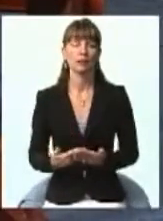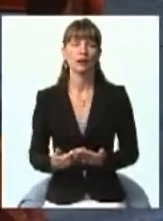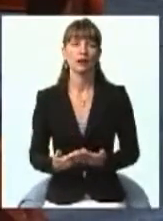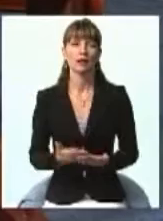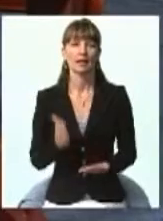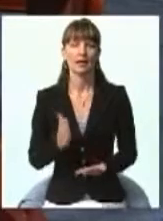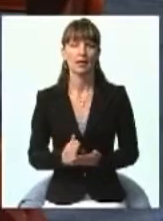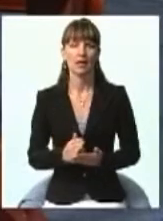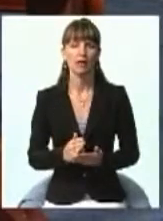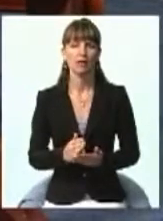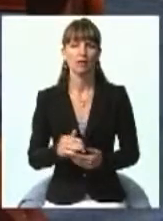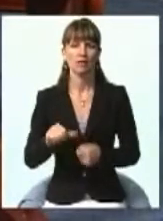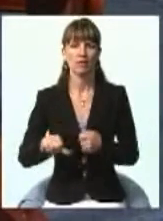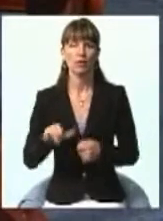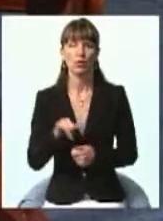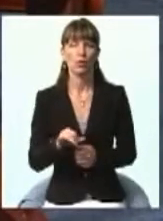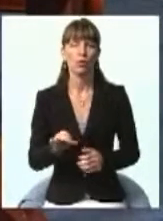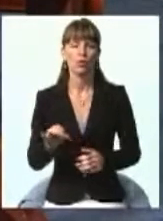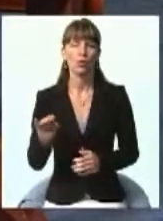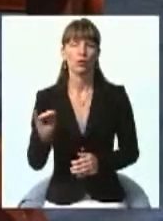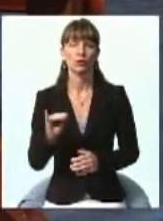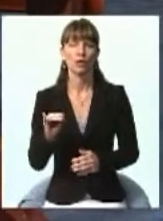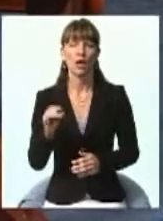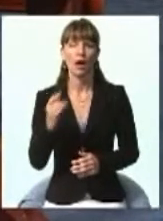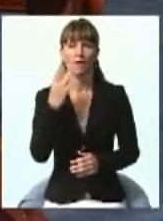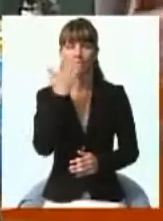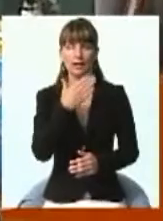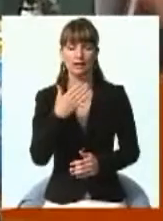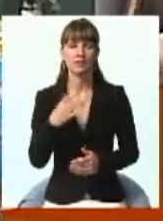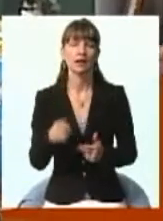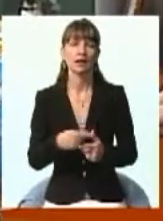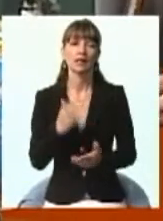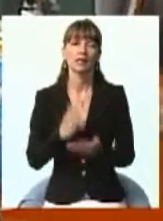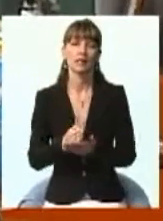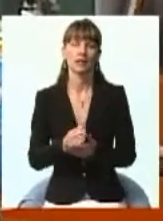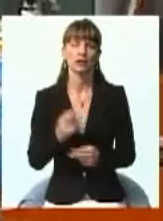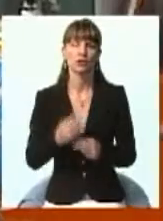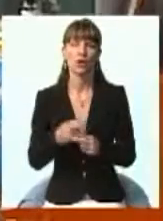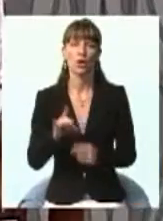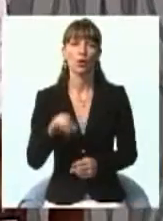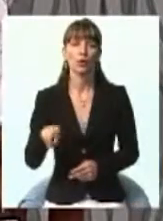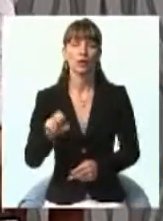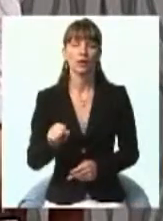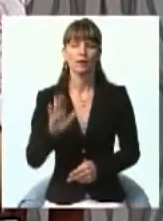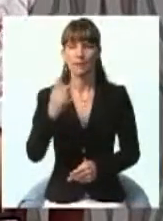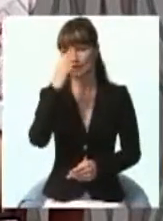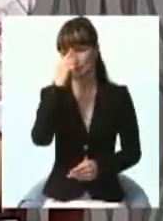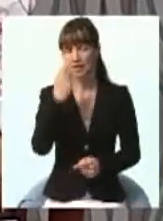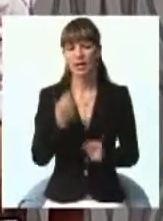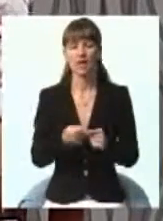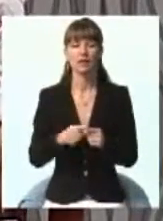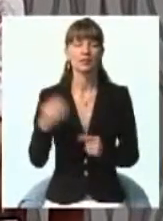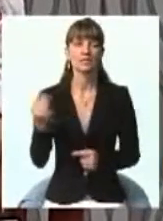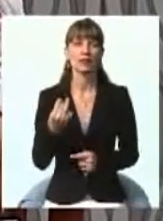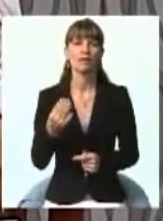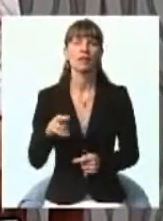є, наприклад, нафта у Південній Африці, да? Або чи є якісь поклади залізної руди, наприклад, в Індії. Ну і таке інше. Це досить таки цікаво.